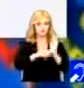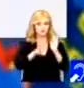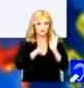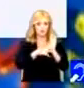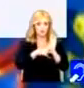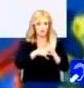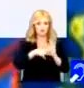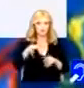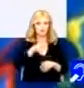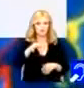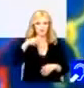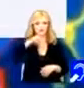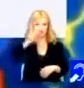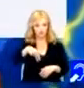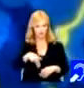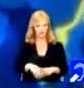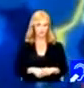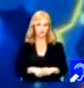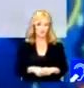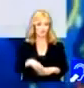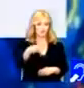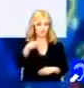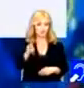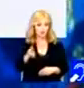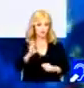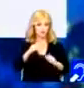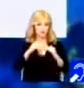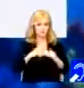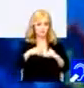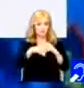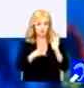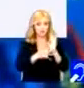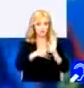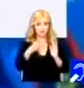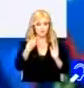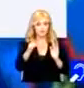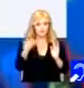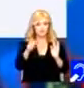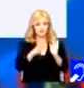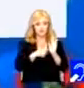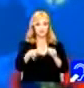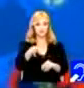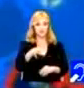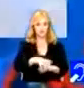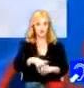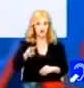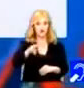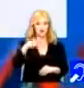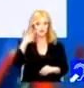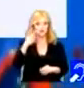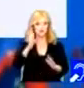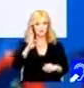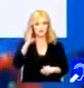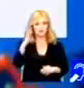89 de bani pentru un dolar american cu 3 bani mai mult. Valoarea monedei europene scade la 19 lei și 56 de bani. Leul românesc va fi